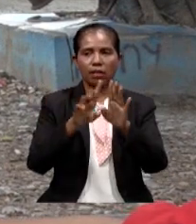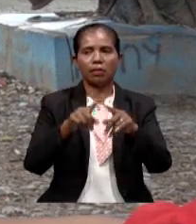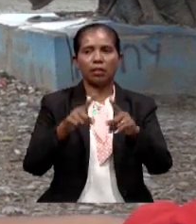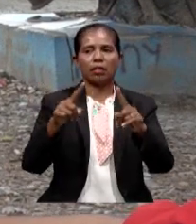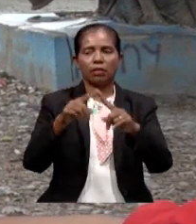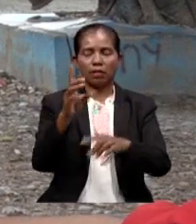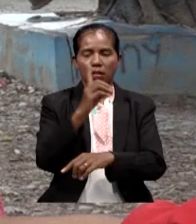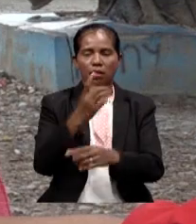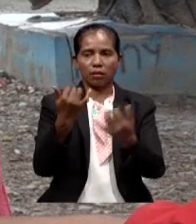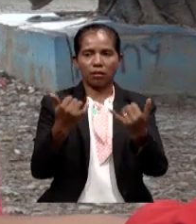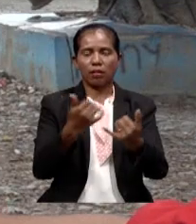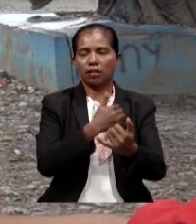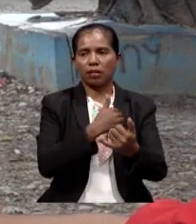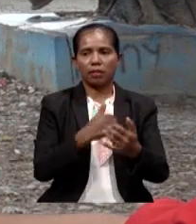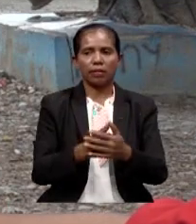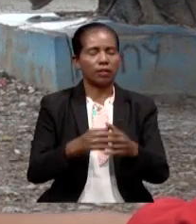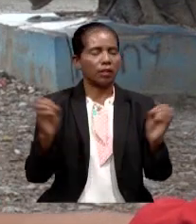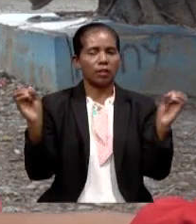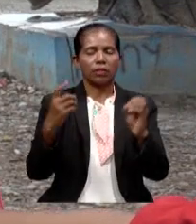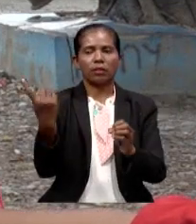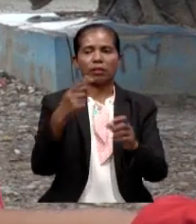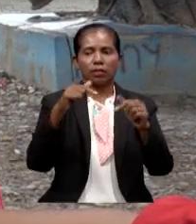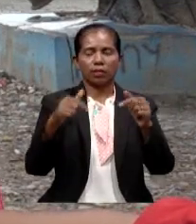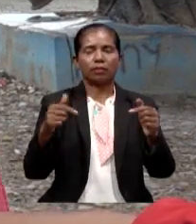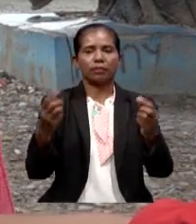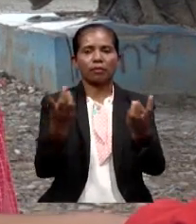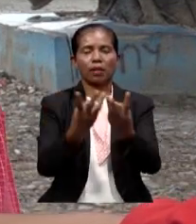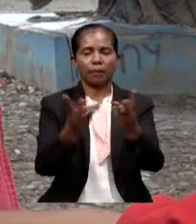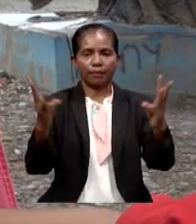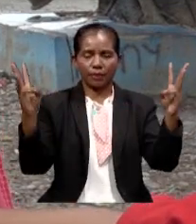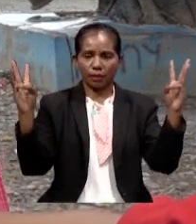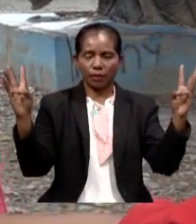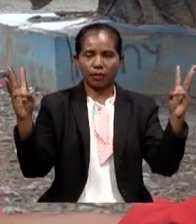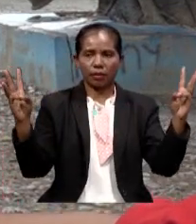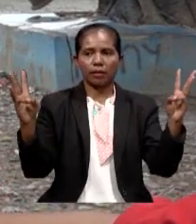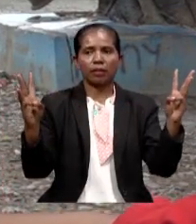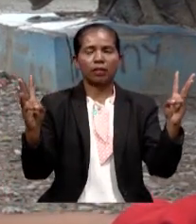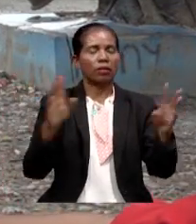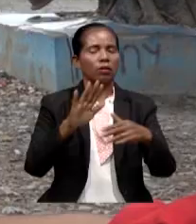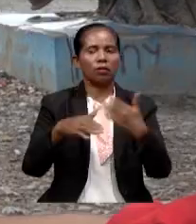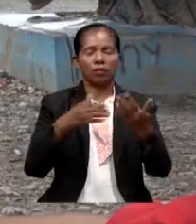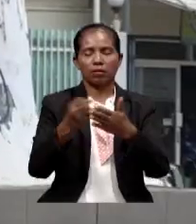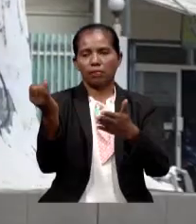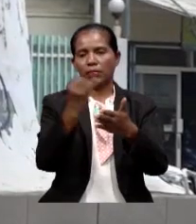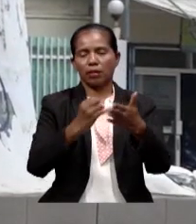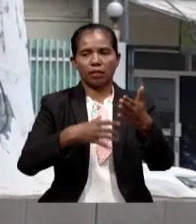ami sirap taka. Laos sih rene. Kuasi ha portang tesik buat moru woi sih rene bale. Kuasi pinta hutuhan